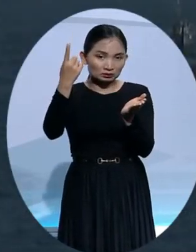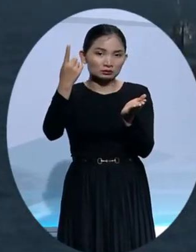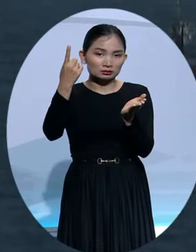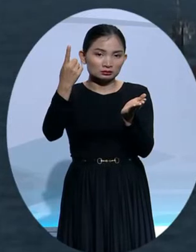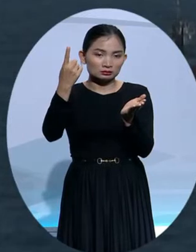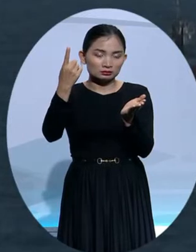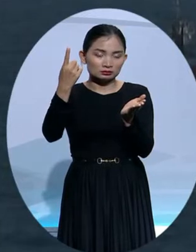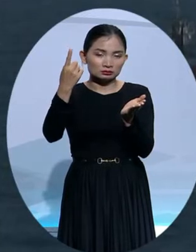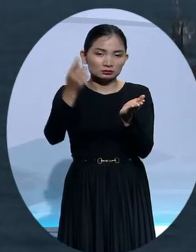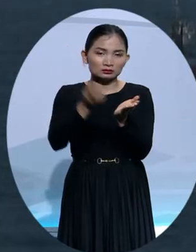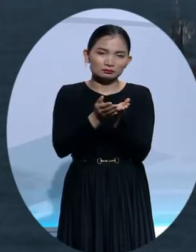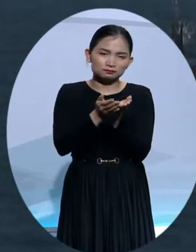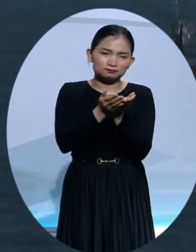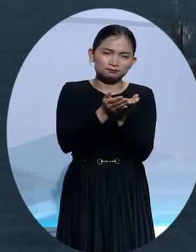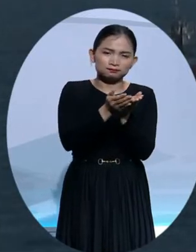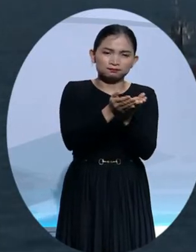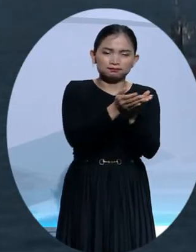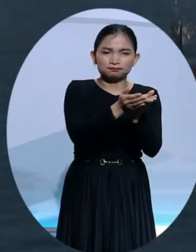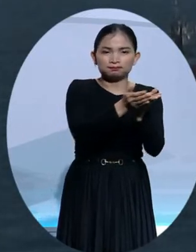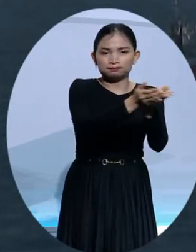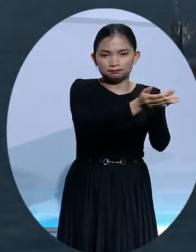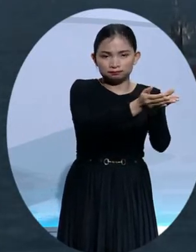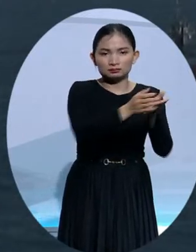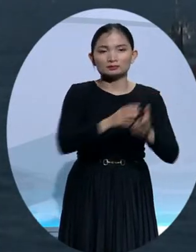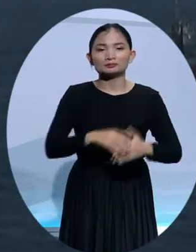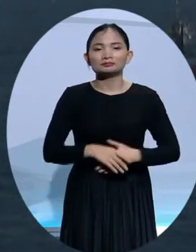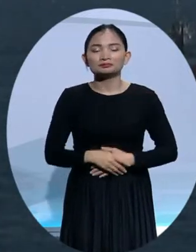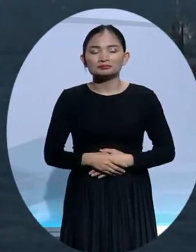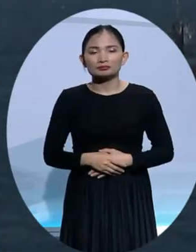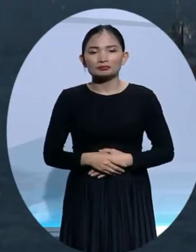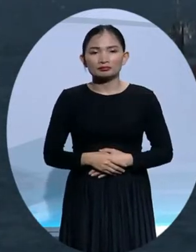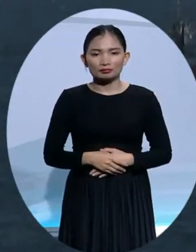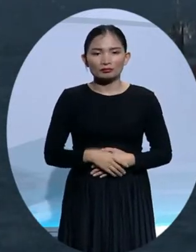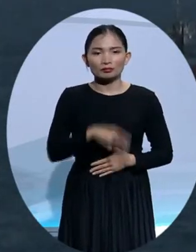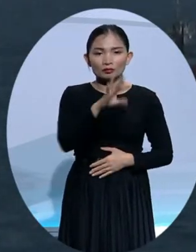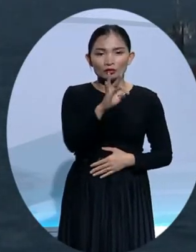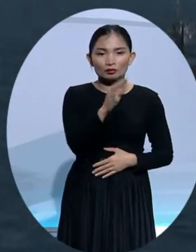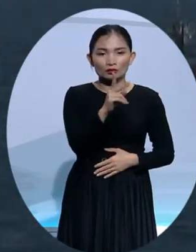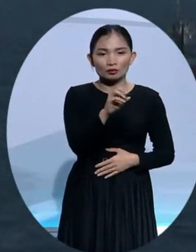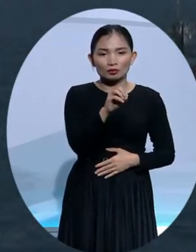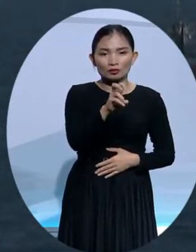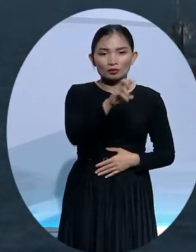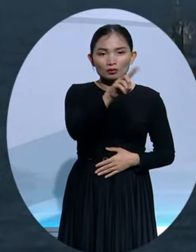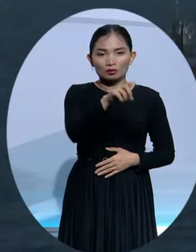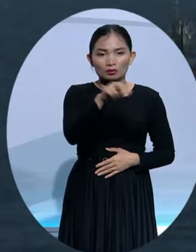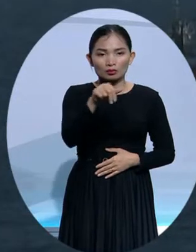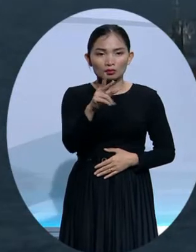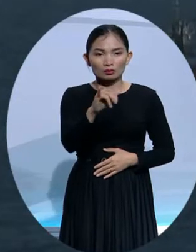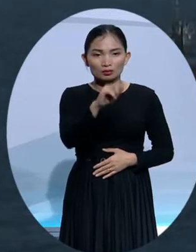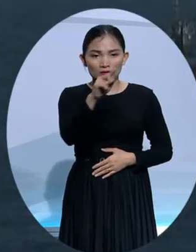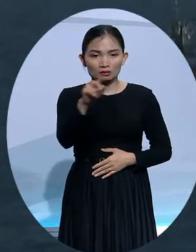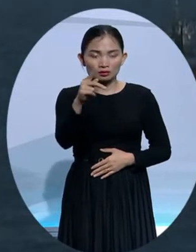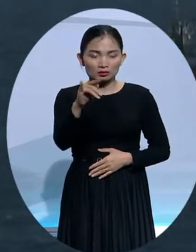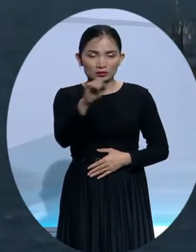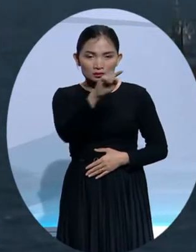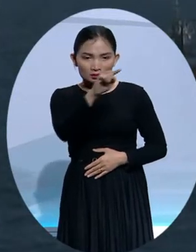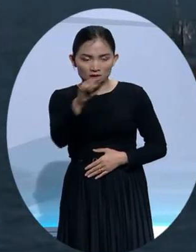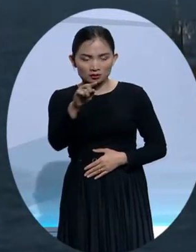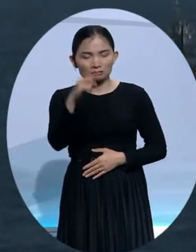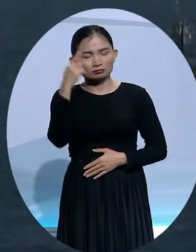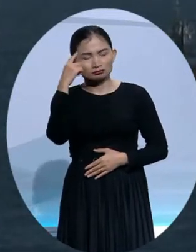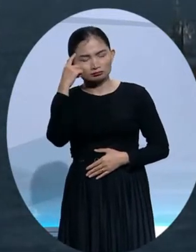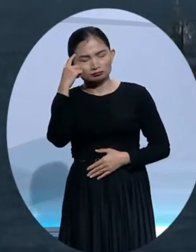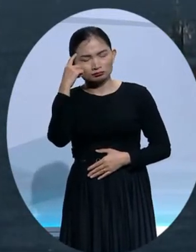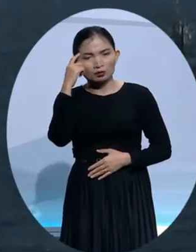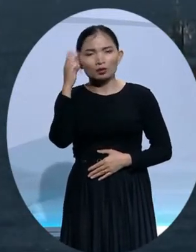trung gian của Thổ Nhĩ Kỳ và Liên Hiệp Quốc. Theo giới chức Thổ Nhĩ Kỳ, dự kiến sẽ chỉ có một tàu chở ngũ cốc xuất khẩu rời các cảng của Ukraine ở Biển